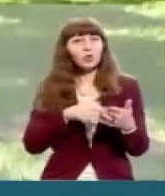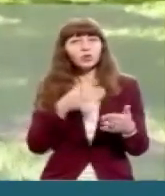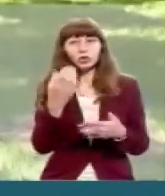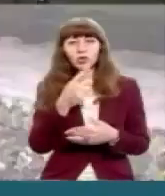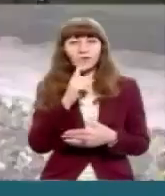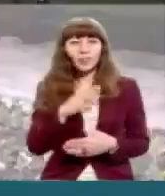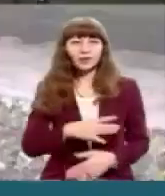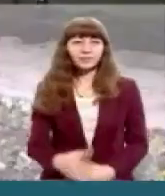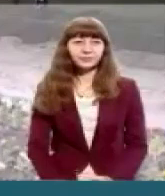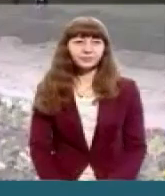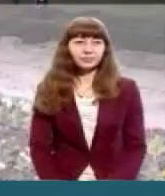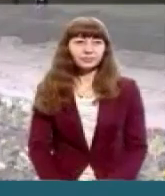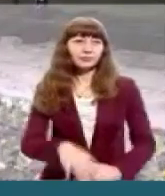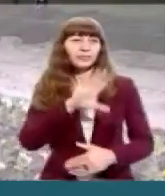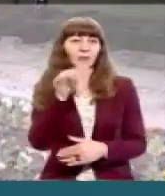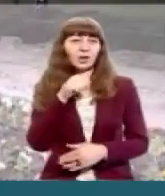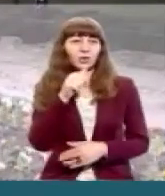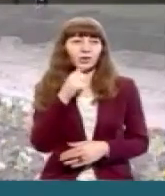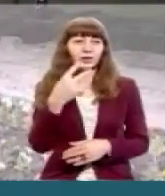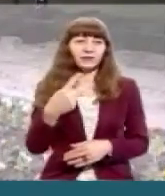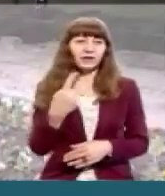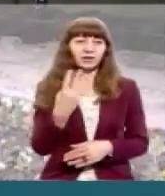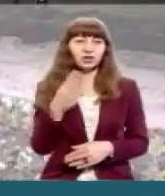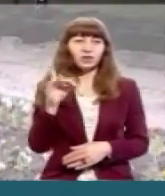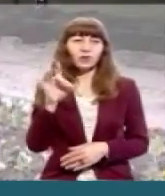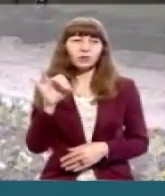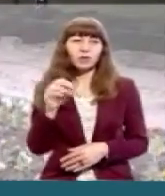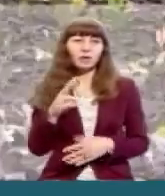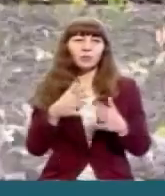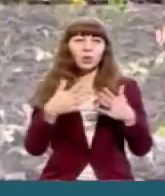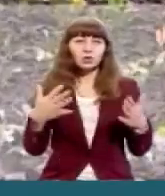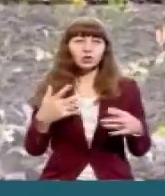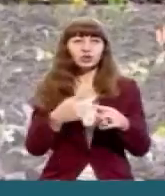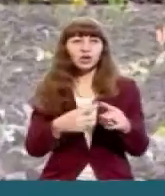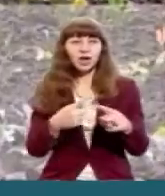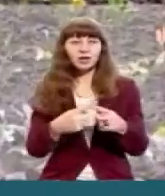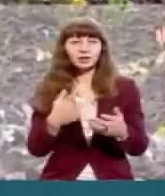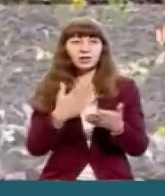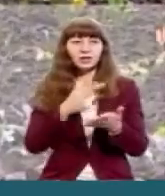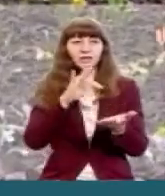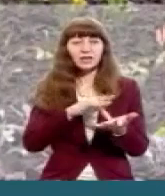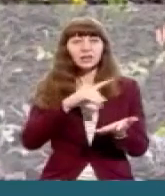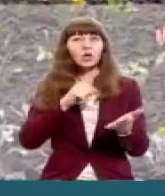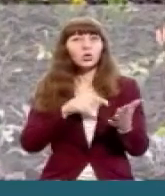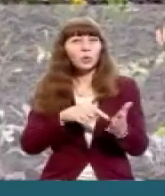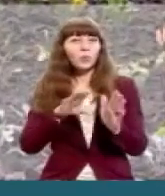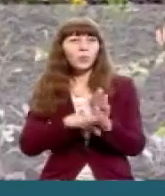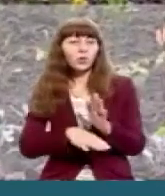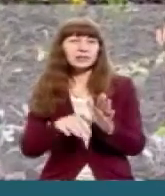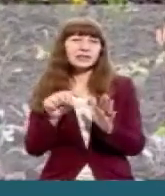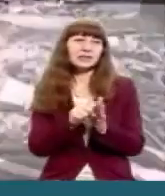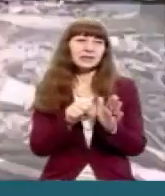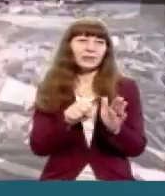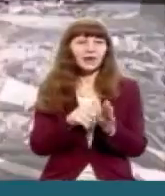не было. Всего в Кустанае 24 фонтана. Большинство из них расположены в центре города. После суровой